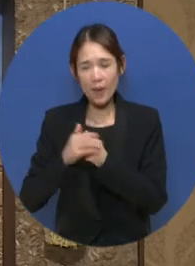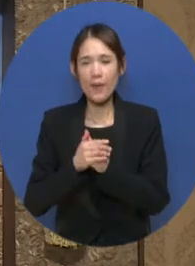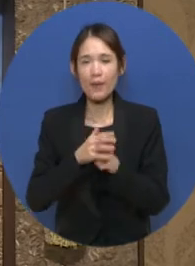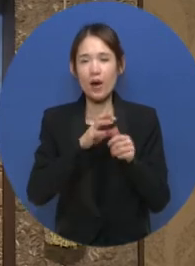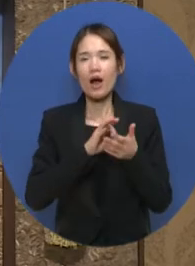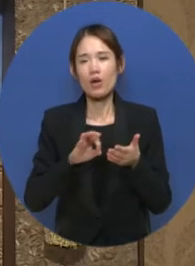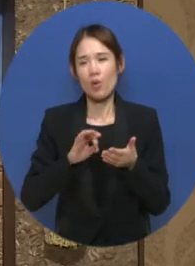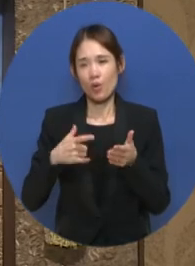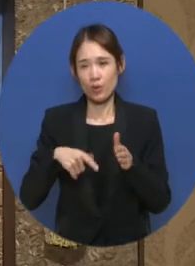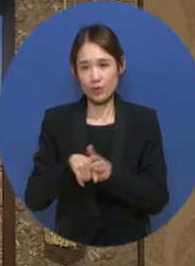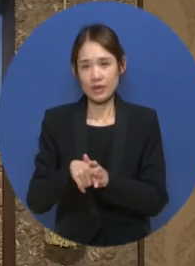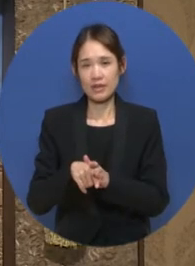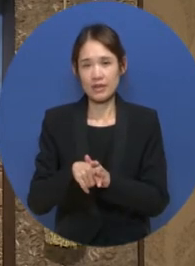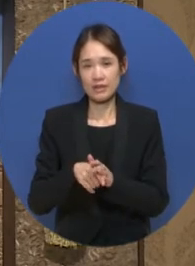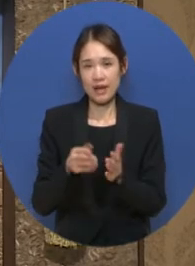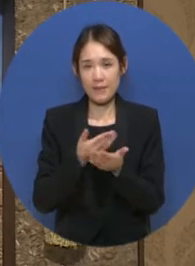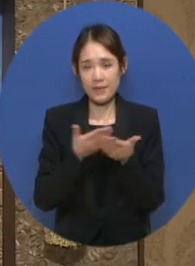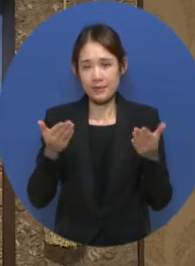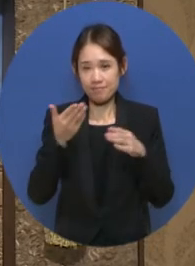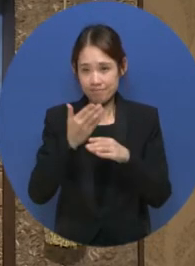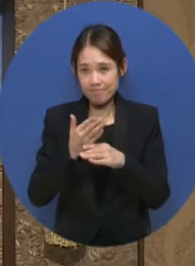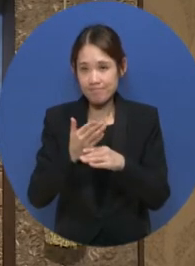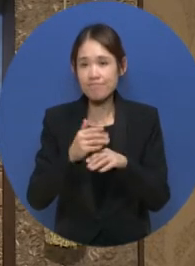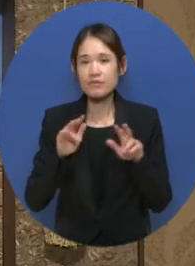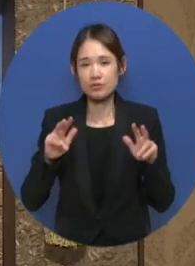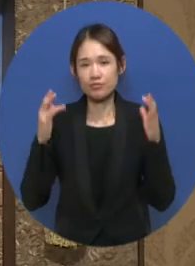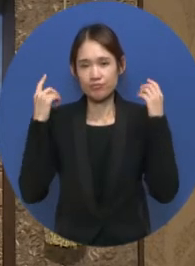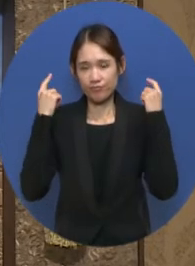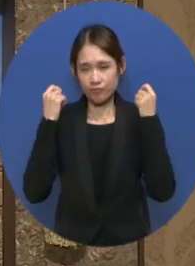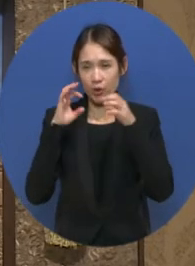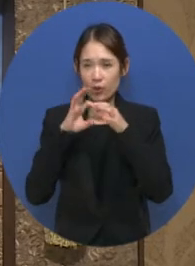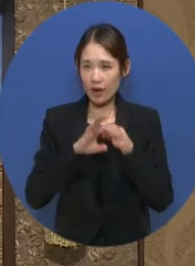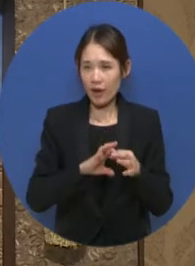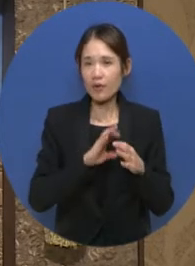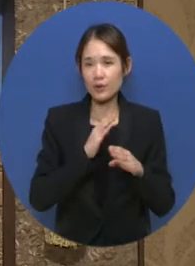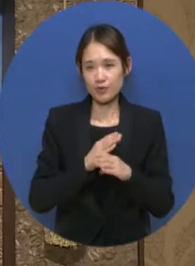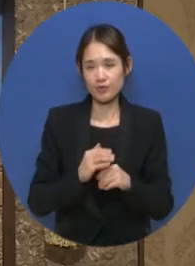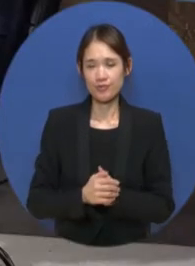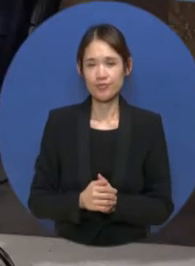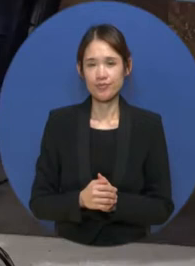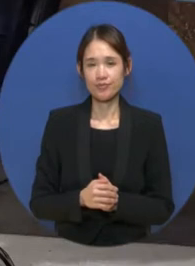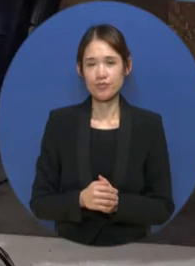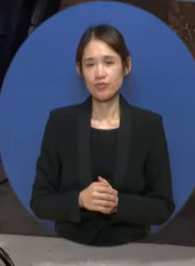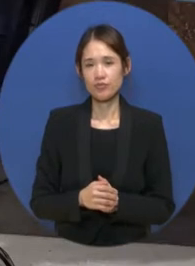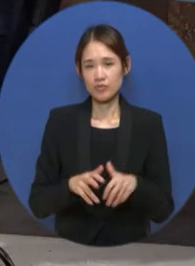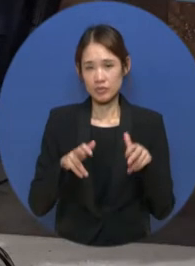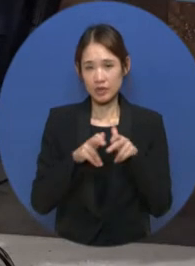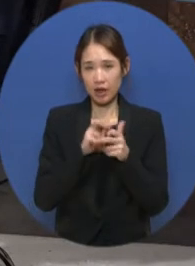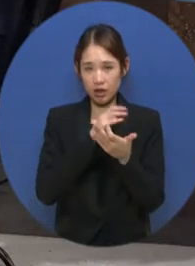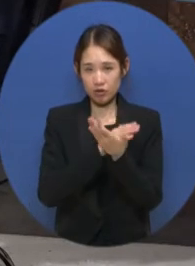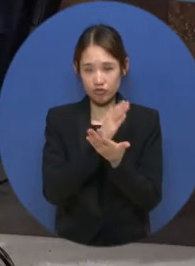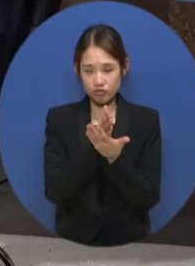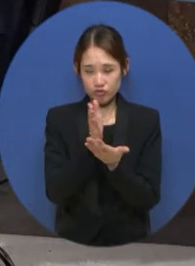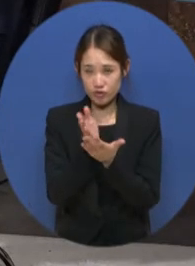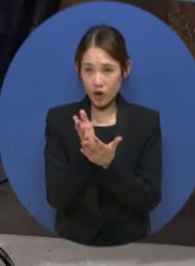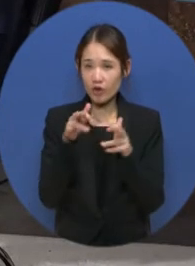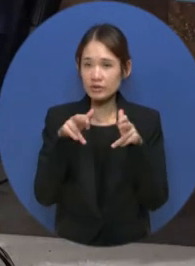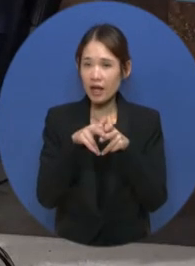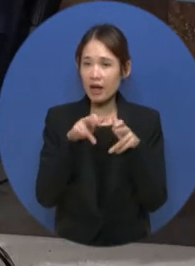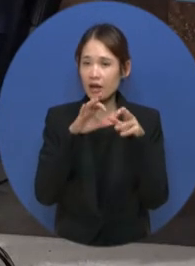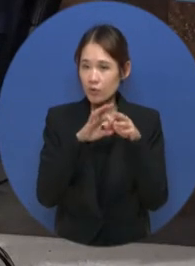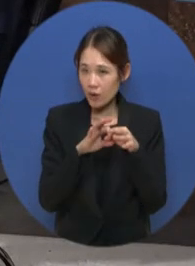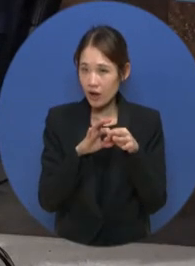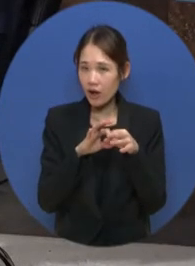활용할 수 있도록 해서 배포를 하고 있고 지금도 계속적으로 이렇게 하루라도 세기의 이 장애 유형 이라던지 장애에 대해서